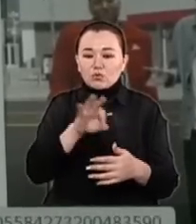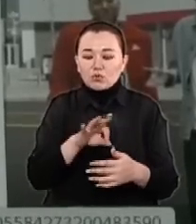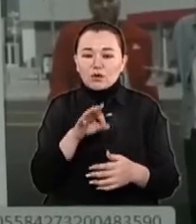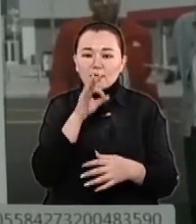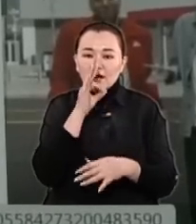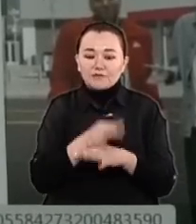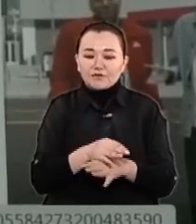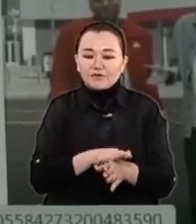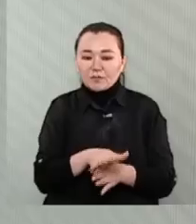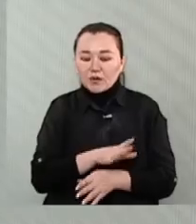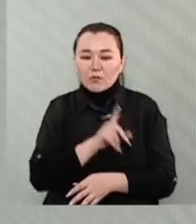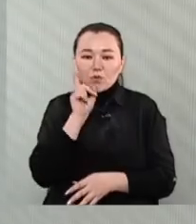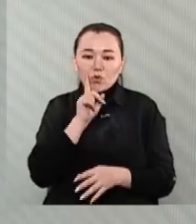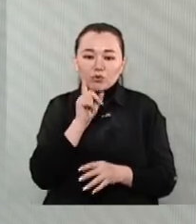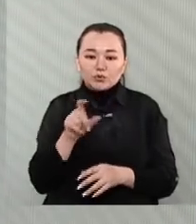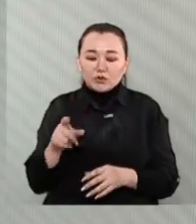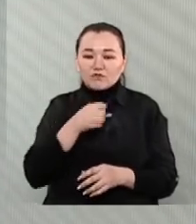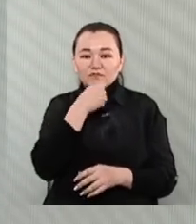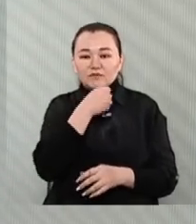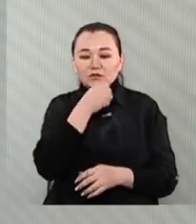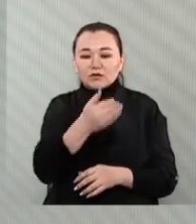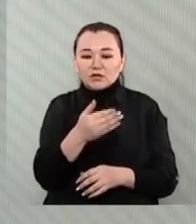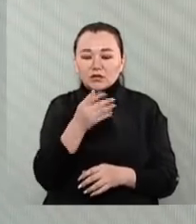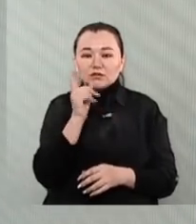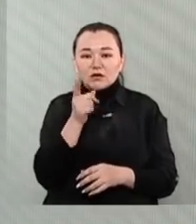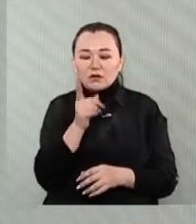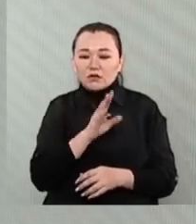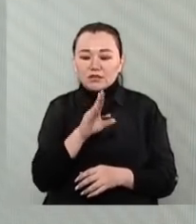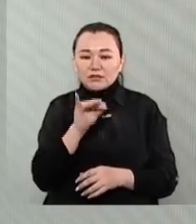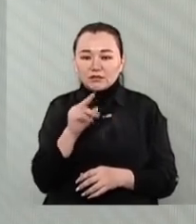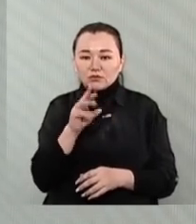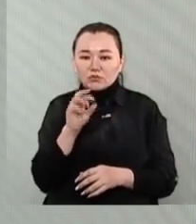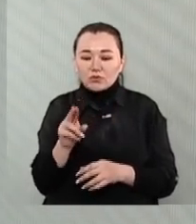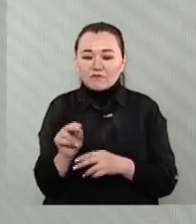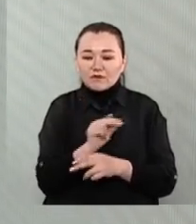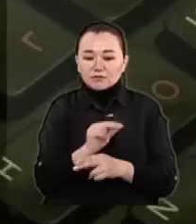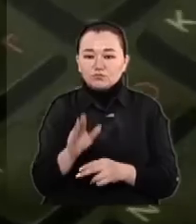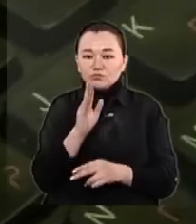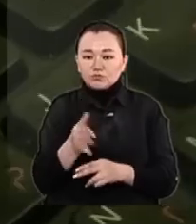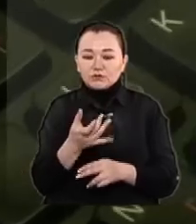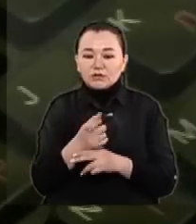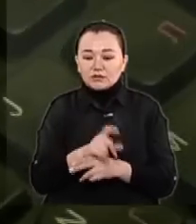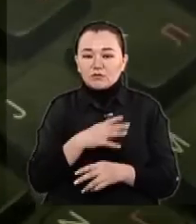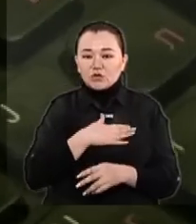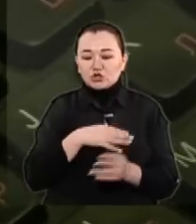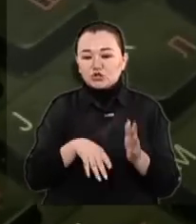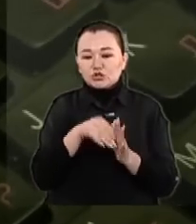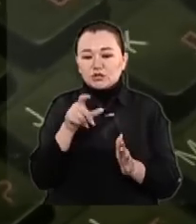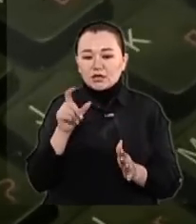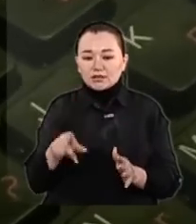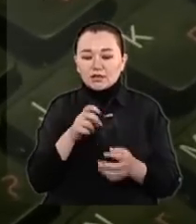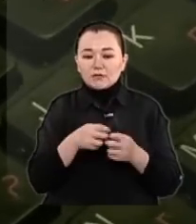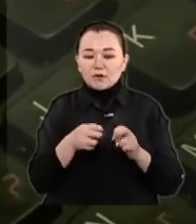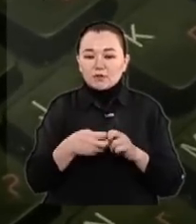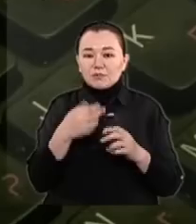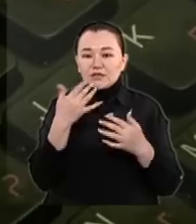қолға алды. Жасөспірімдер үлкендердің тәк-тәгімен емес, TikTok'ымен тәрбиеленуде деген біздің елдің сенаторлары бұл мәселе бойынша